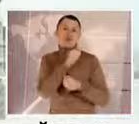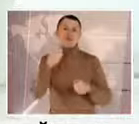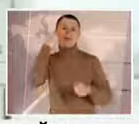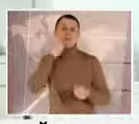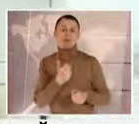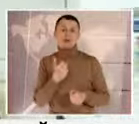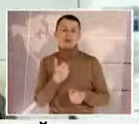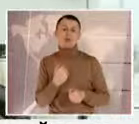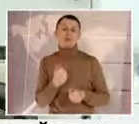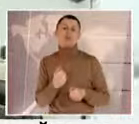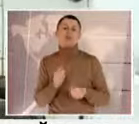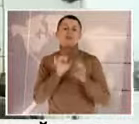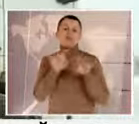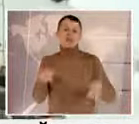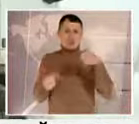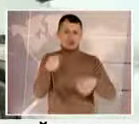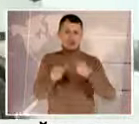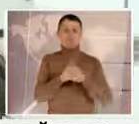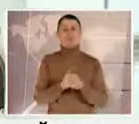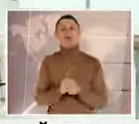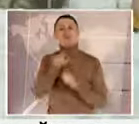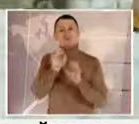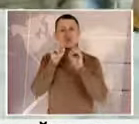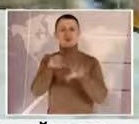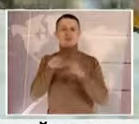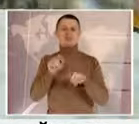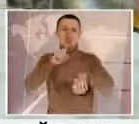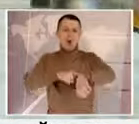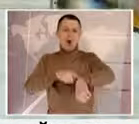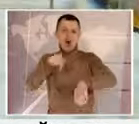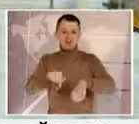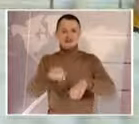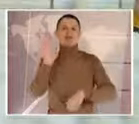materiale. Deocamdată acestea sunt informațiile la această oră. La revedere!